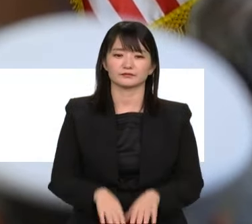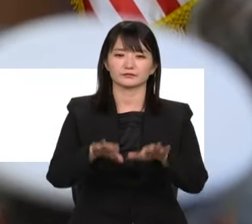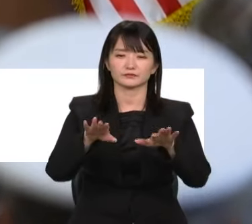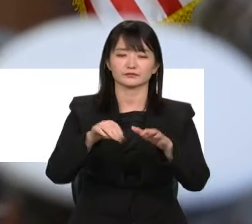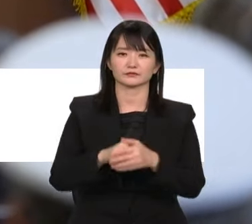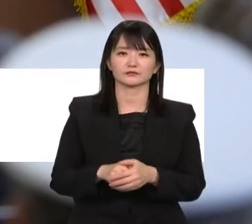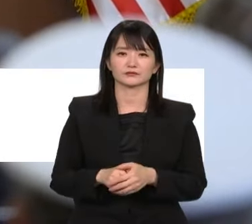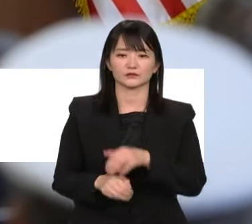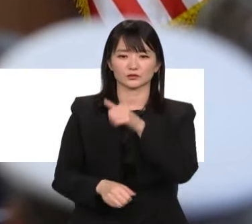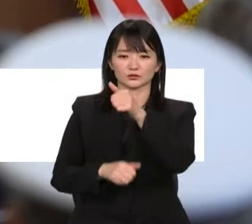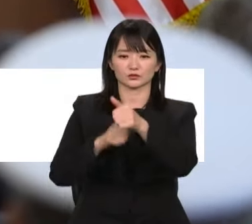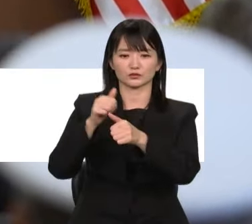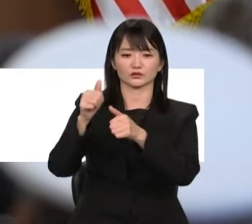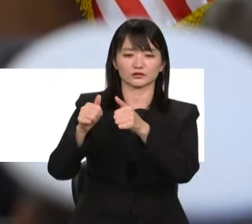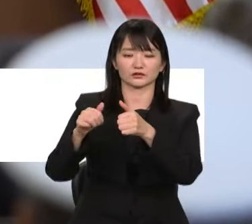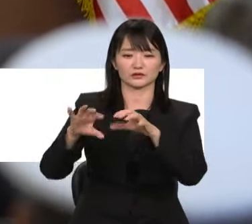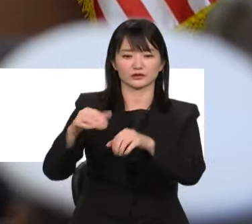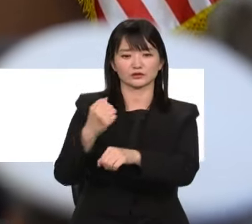순국 선열들의